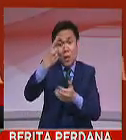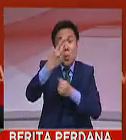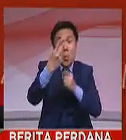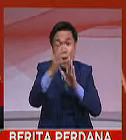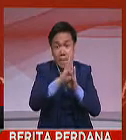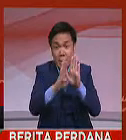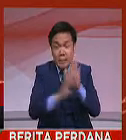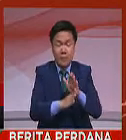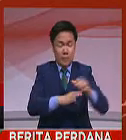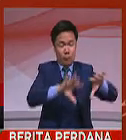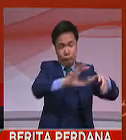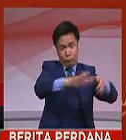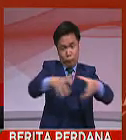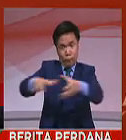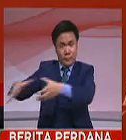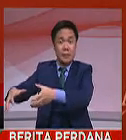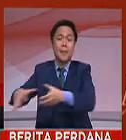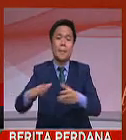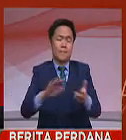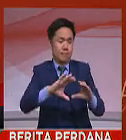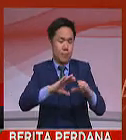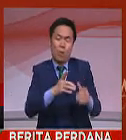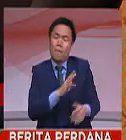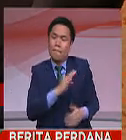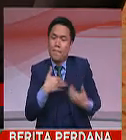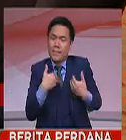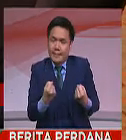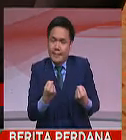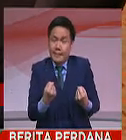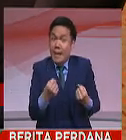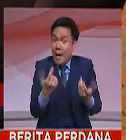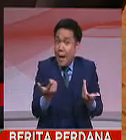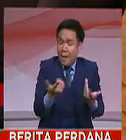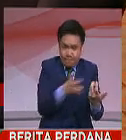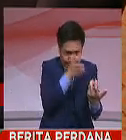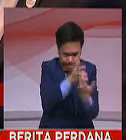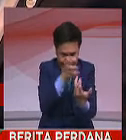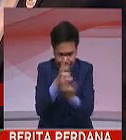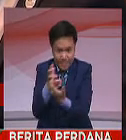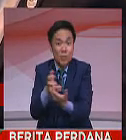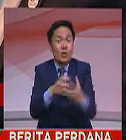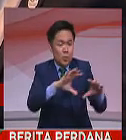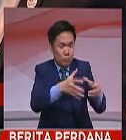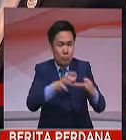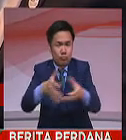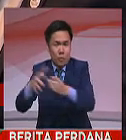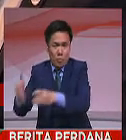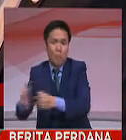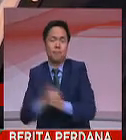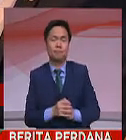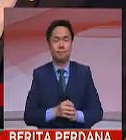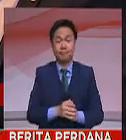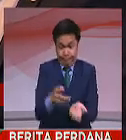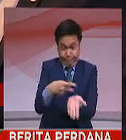persatuan profesional kesihatan. Ia merupakan penyelesaian perbankan lengkap bagi memenuhi keperluan ahli-ahli persatuan berkenaan.